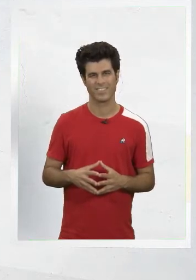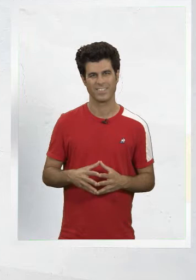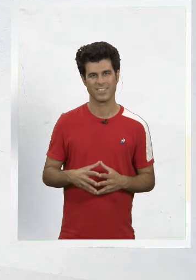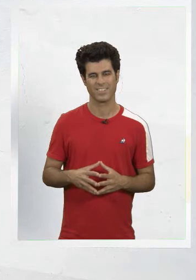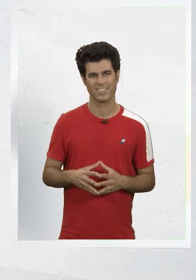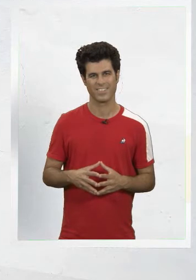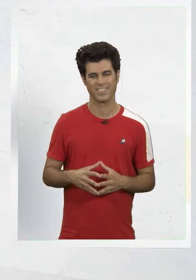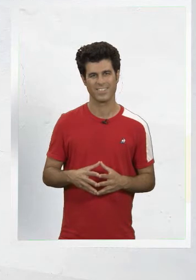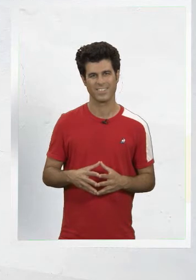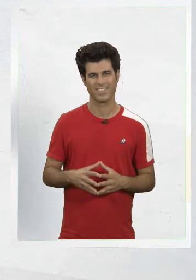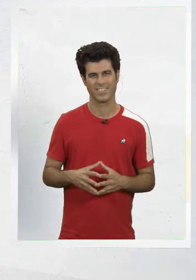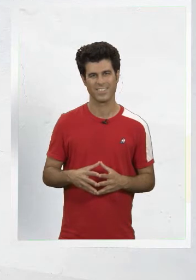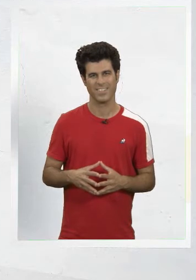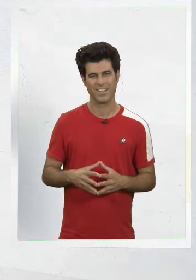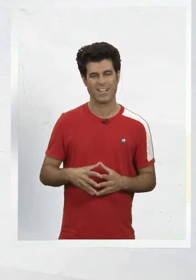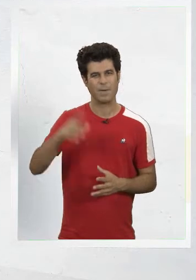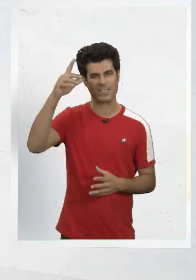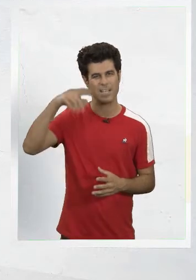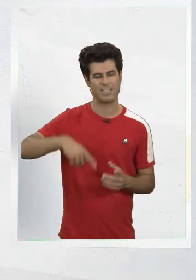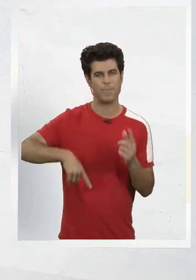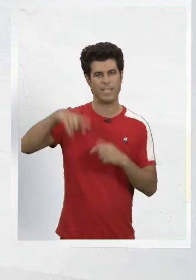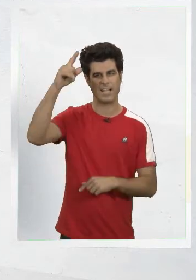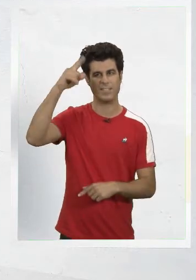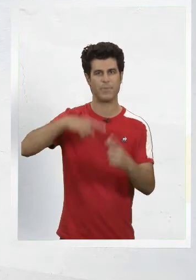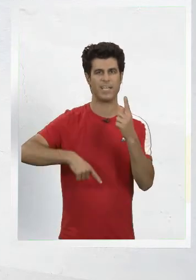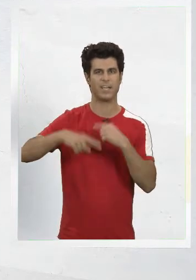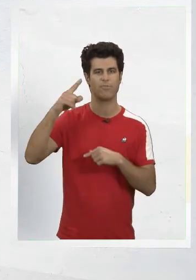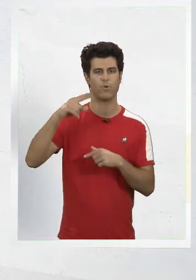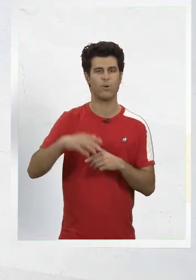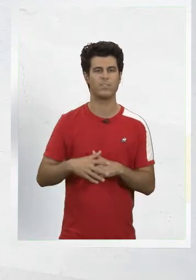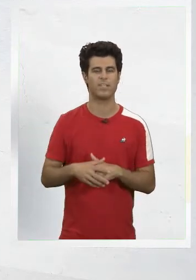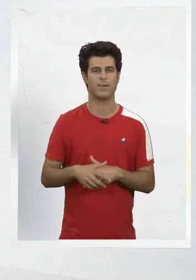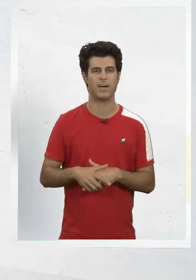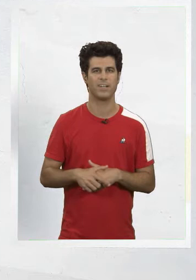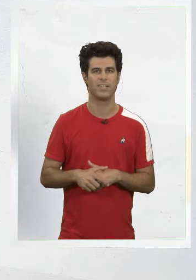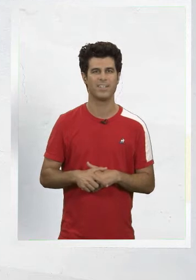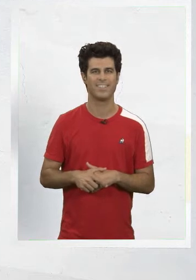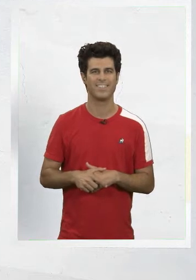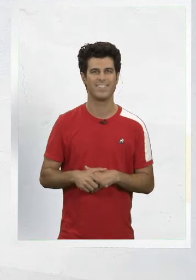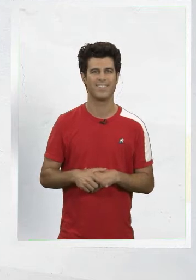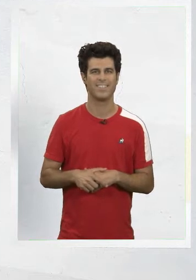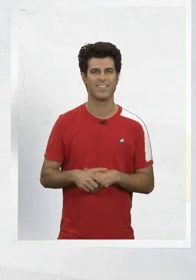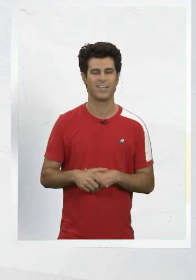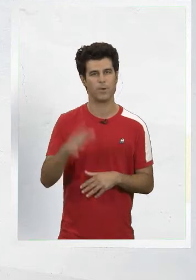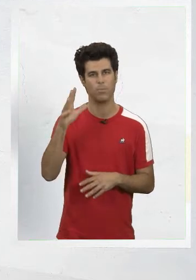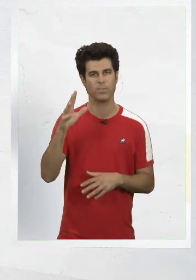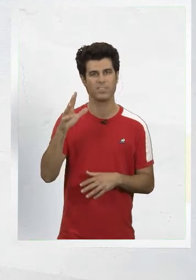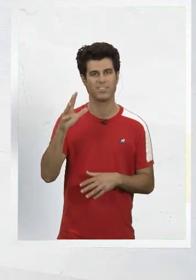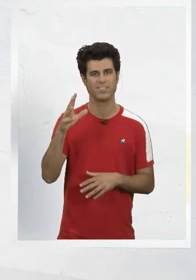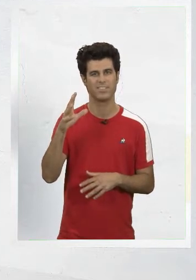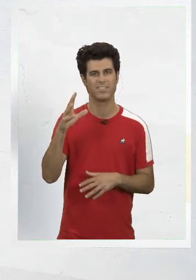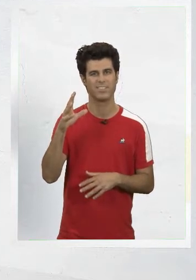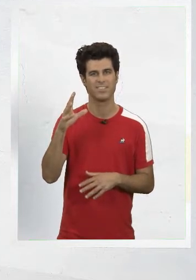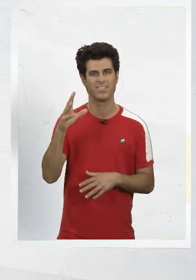ונביא להם ונבדוק שהם בסדר. כמה זה בניין? זה בניין רב קומות, תמר? כן. כמה קומות?